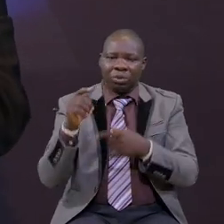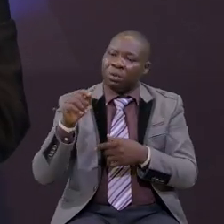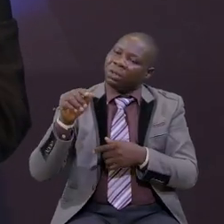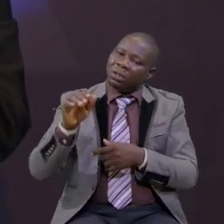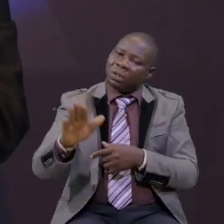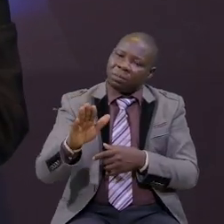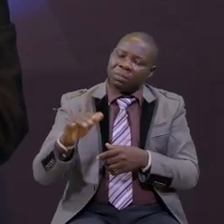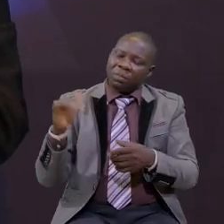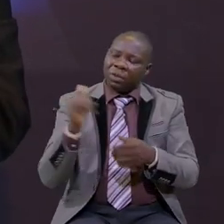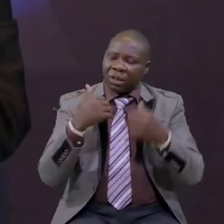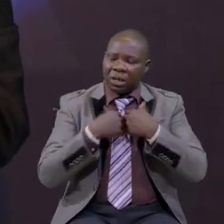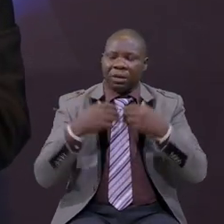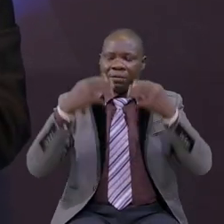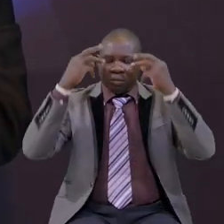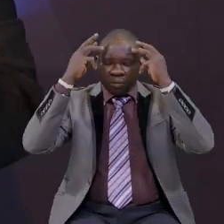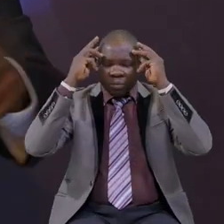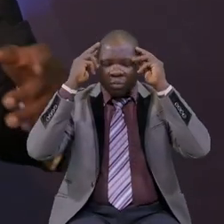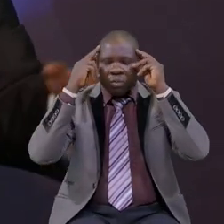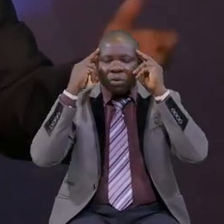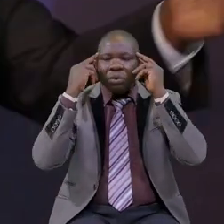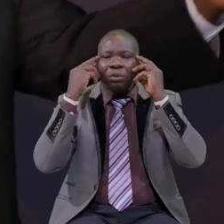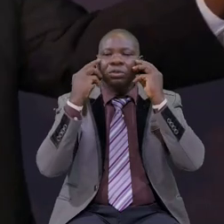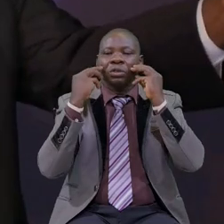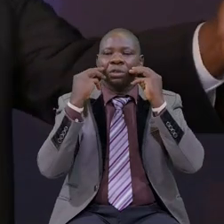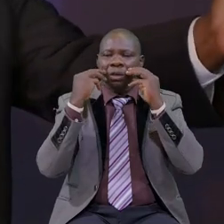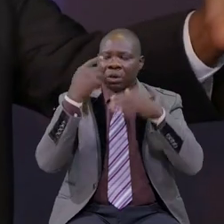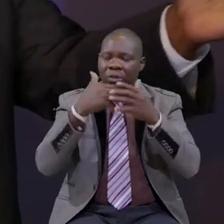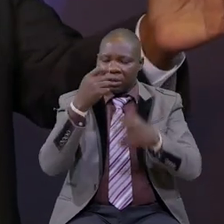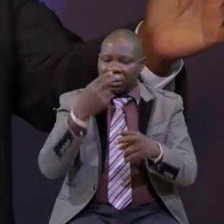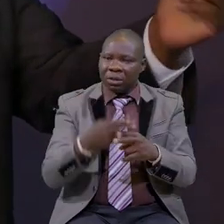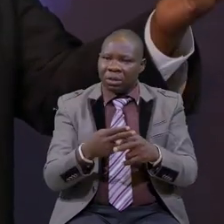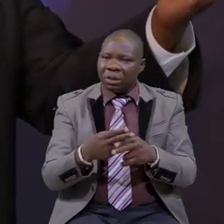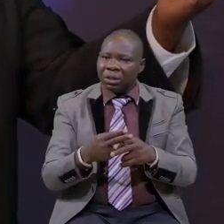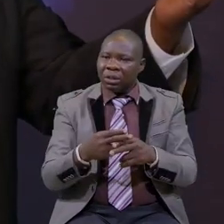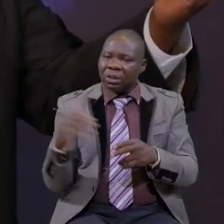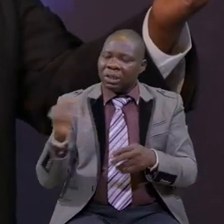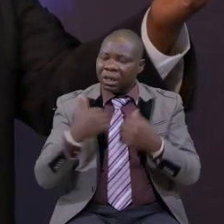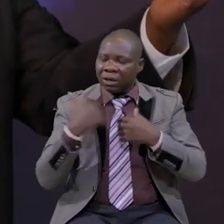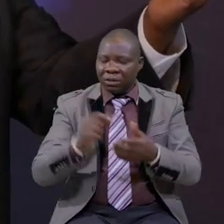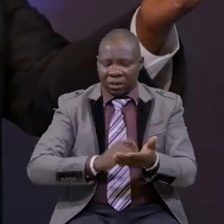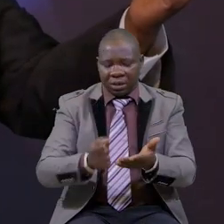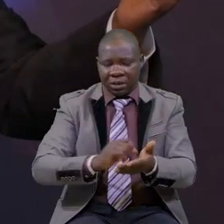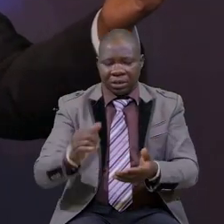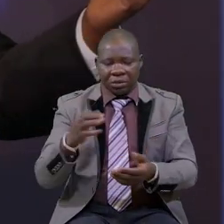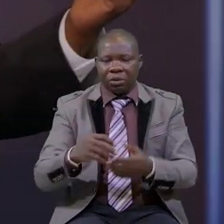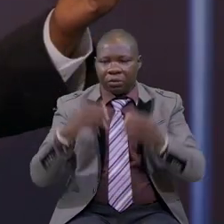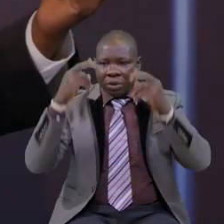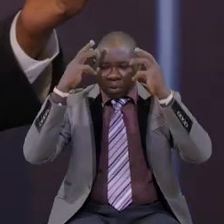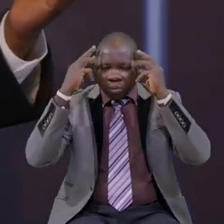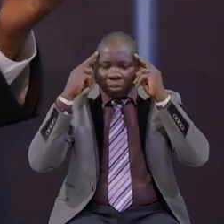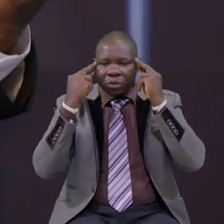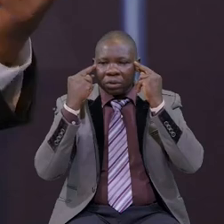ils ont Moïse. Ce qui veut dire, c'est qu'ils ont les écrits de Moïse, Genèse,